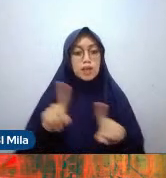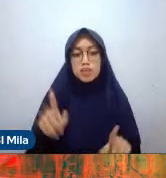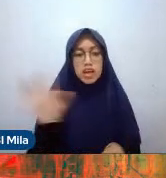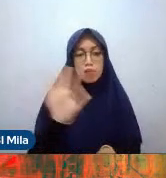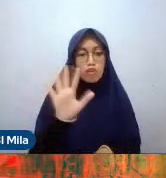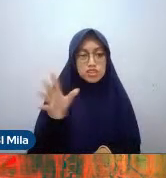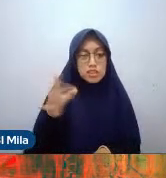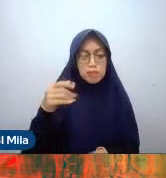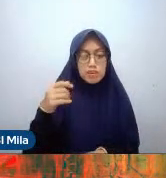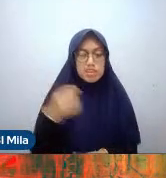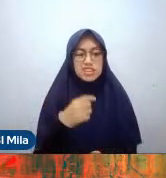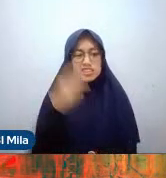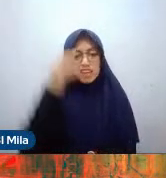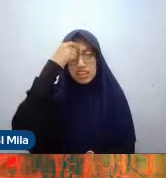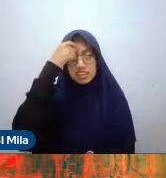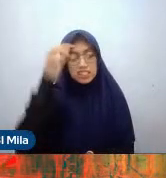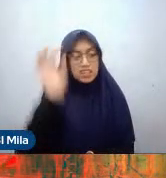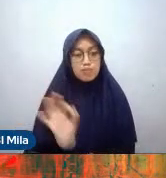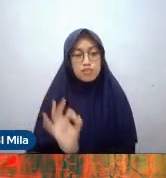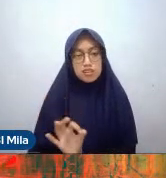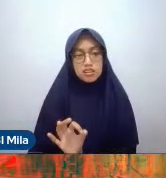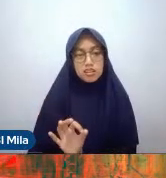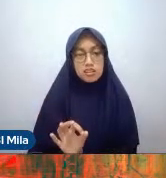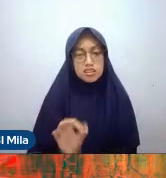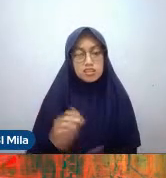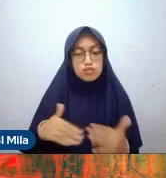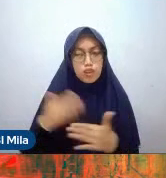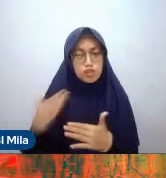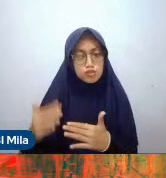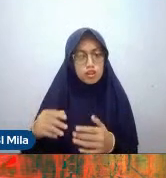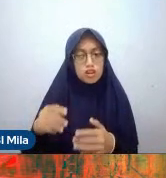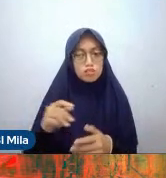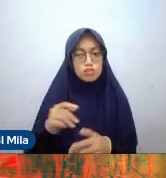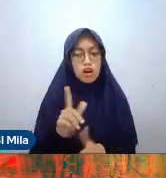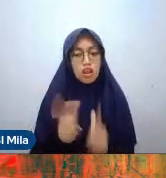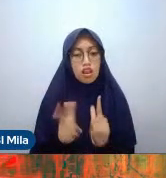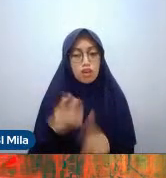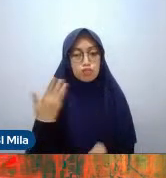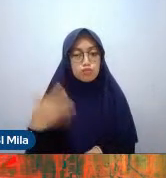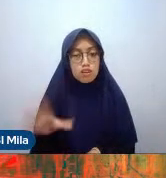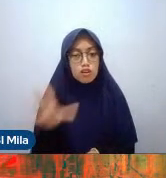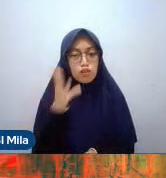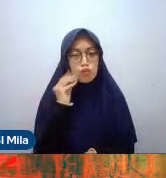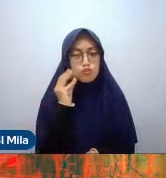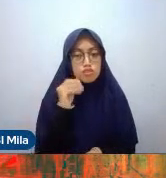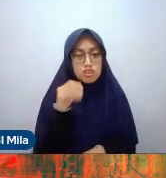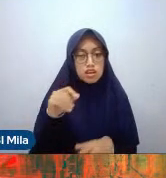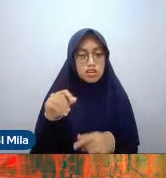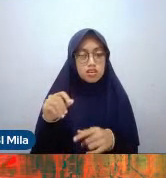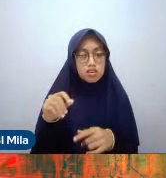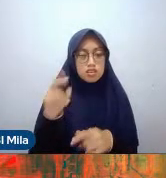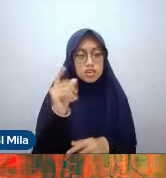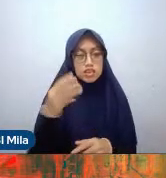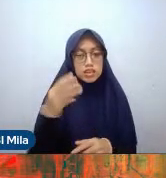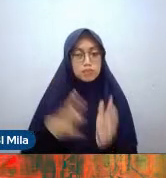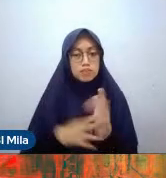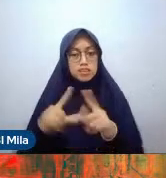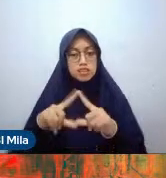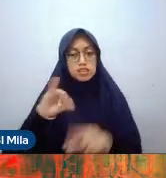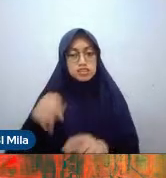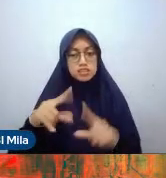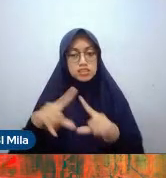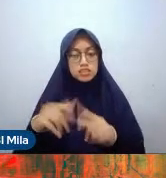untuk remaja ini mereka sudah mulai banyak cara yang untuk mengembangkan ekspresi emosinya.